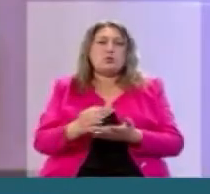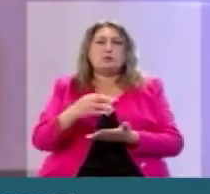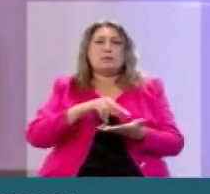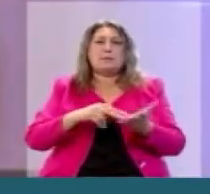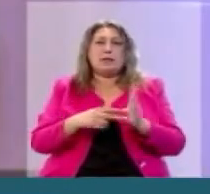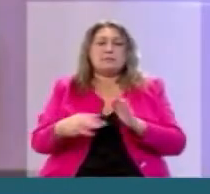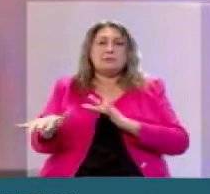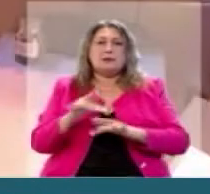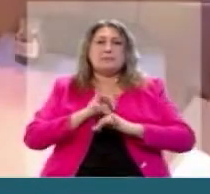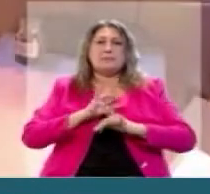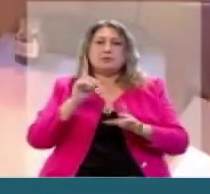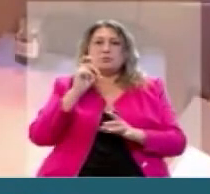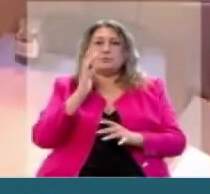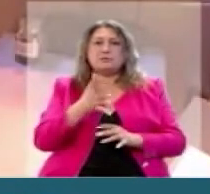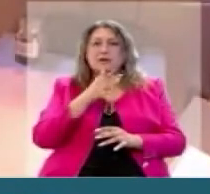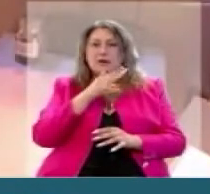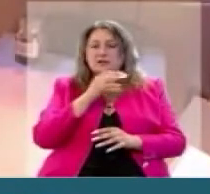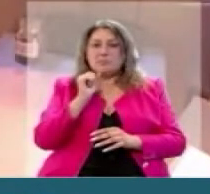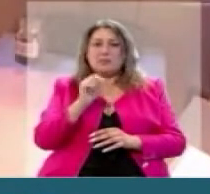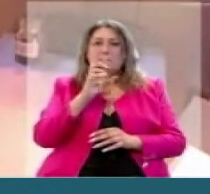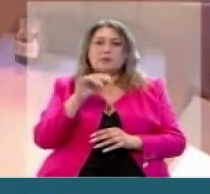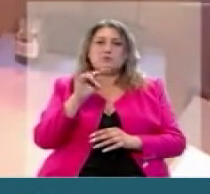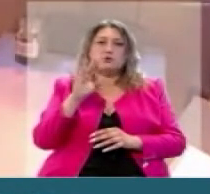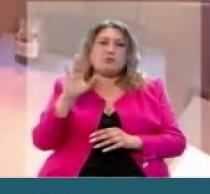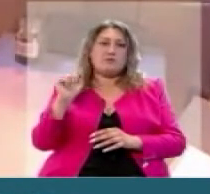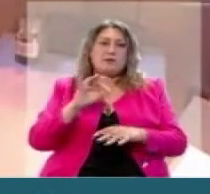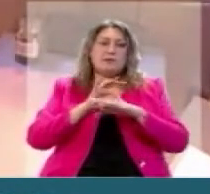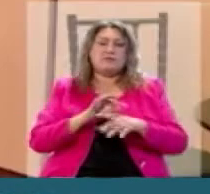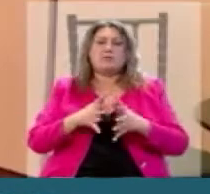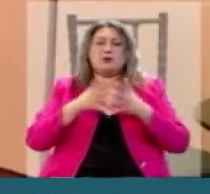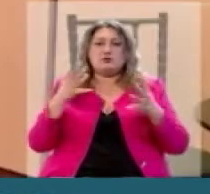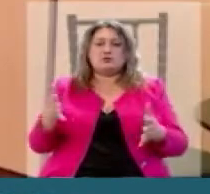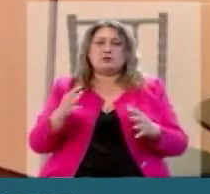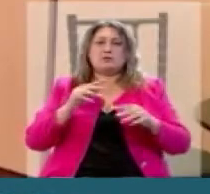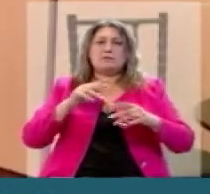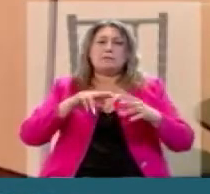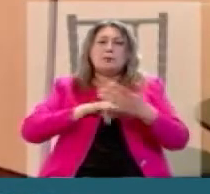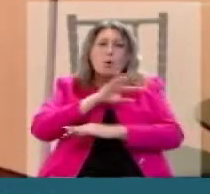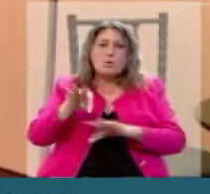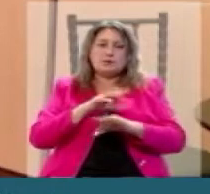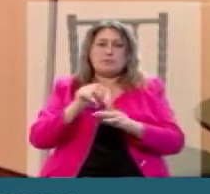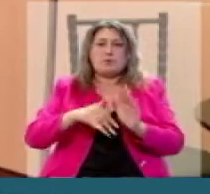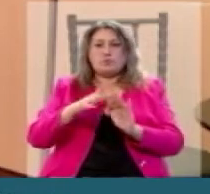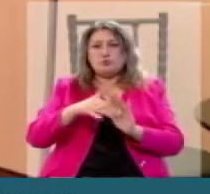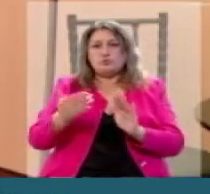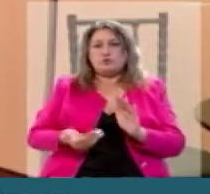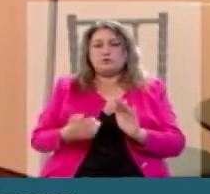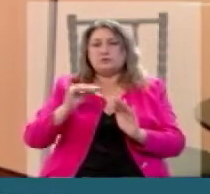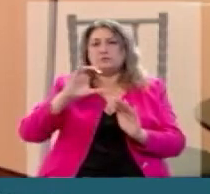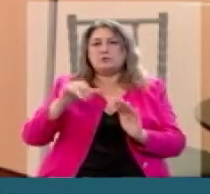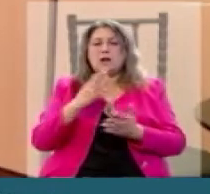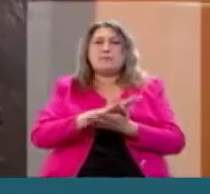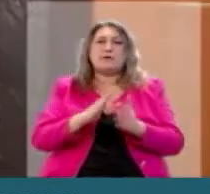план мероприятий по празднованию 150-летия Ахметова Турсынова. Реализуются масштабные инфраструктурные проекты по улучшению жизни и